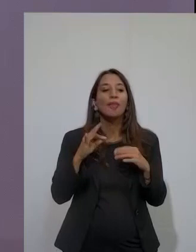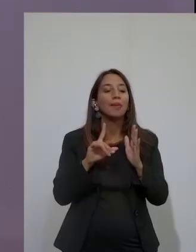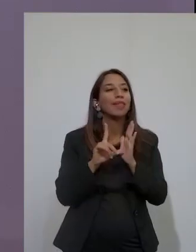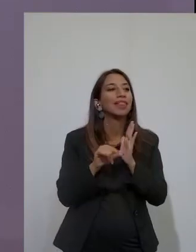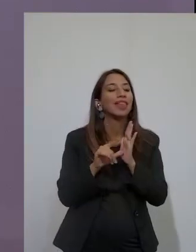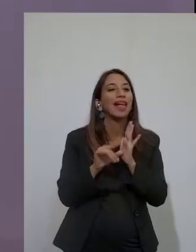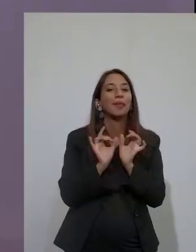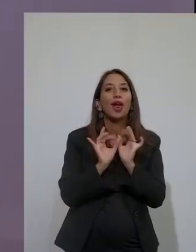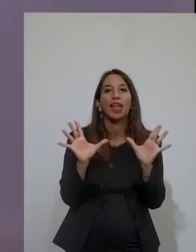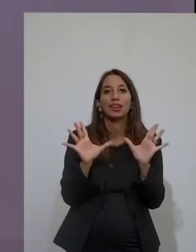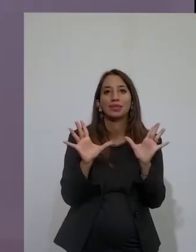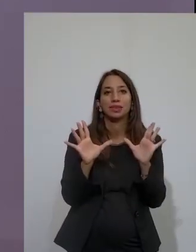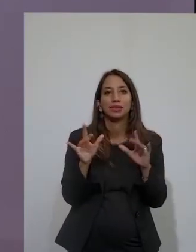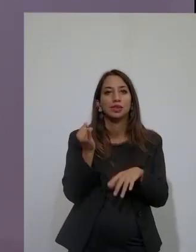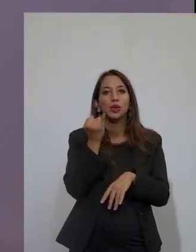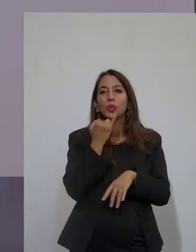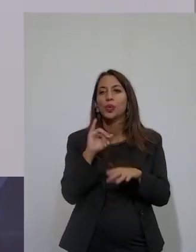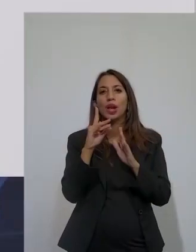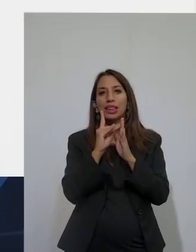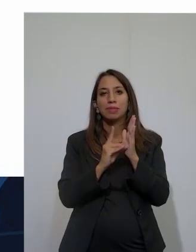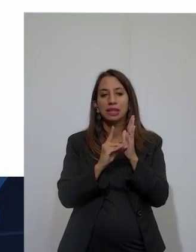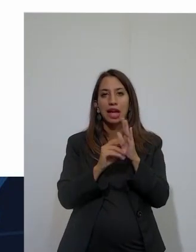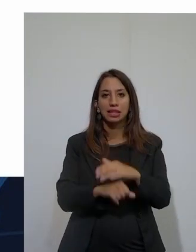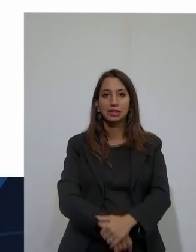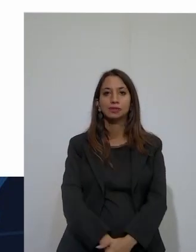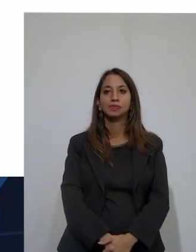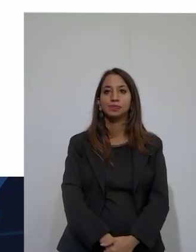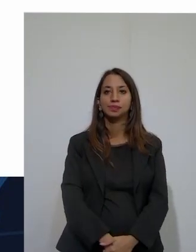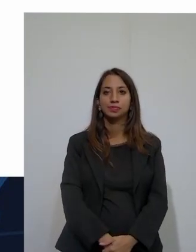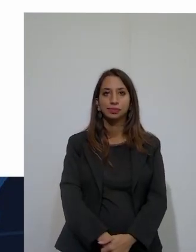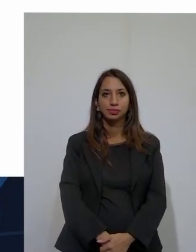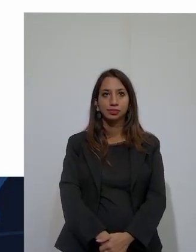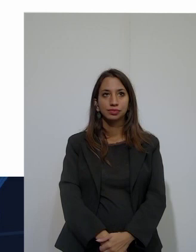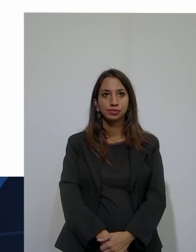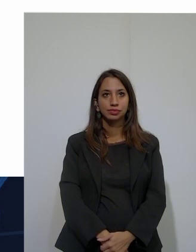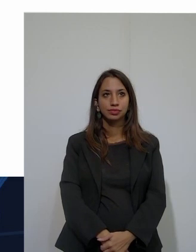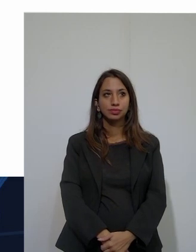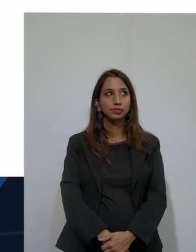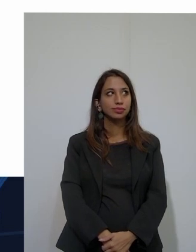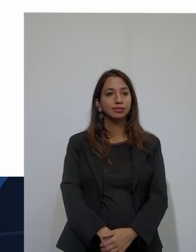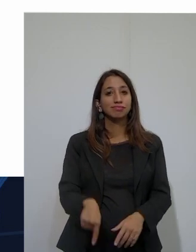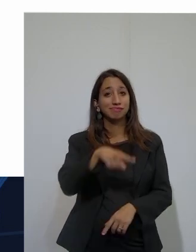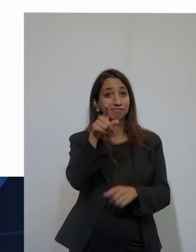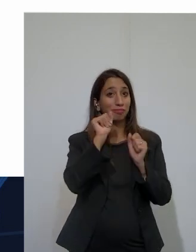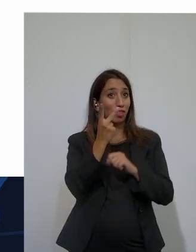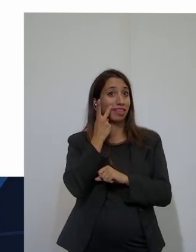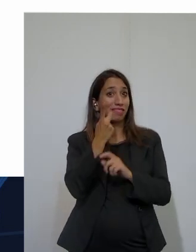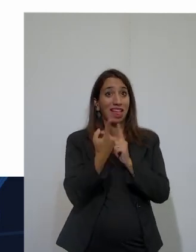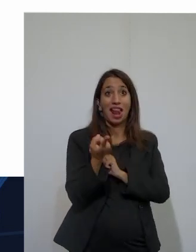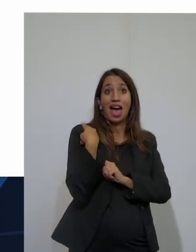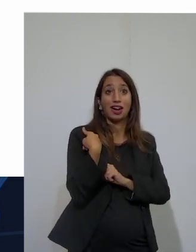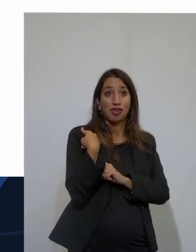tempo libero. Ultimi dati, come potete vedere, l'anno scorso sono